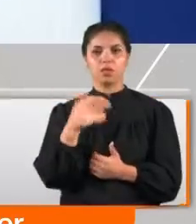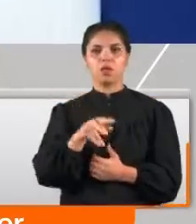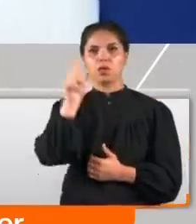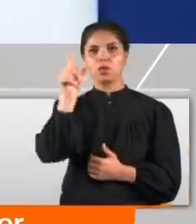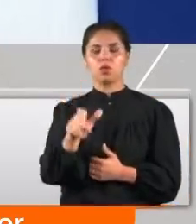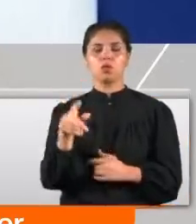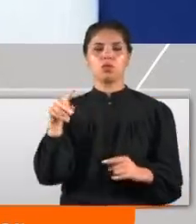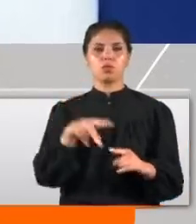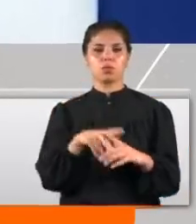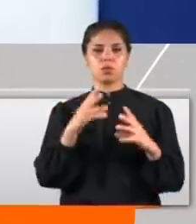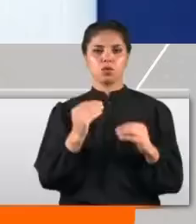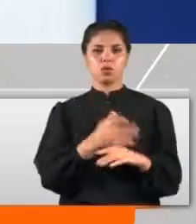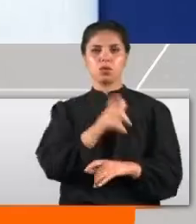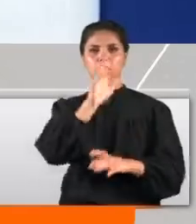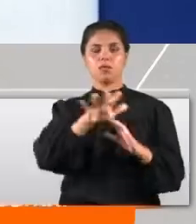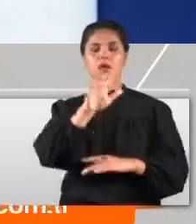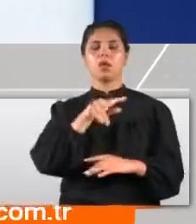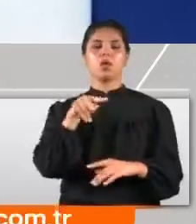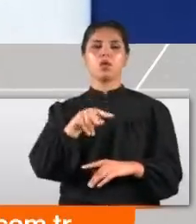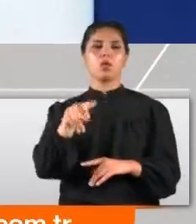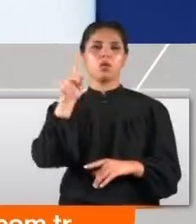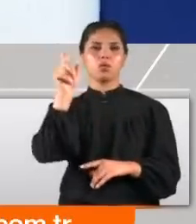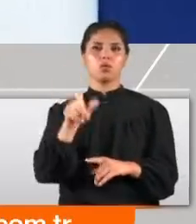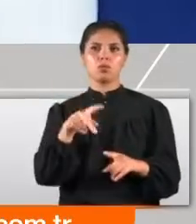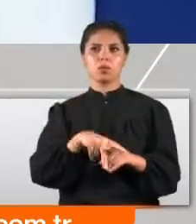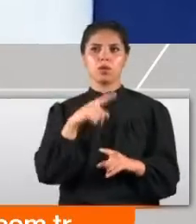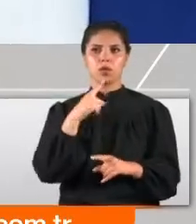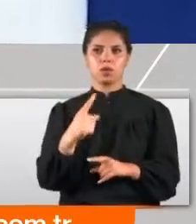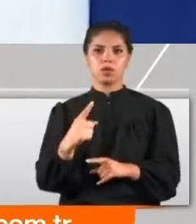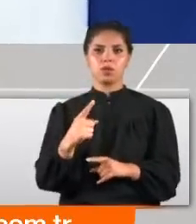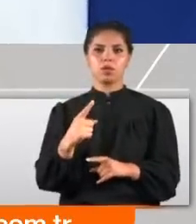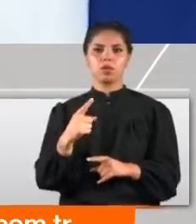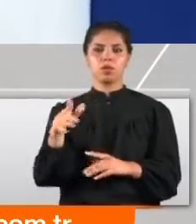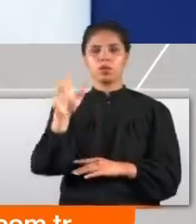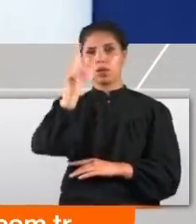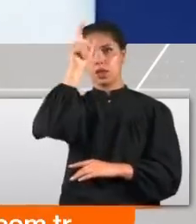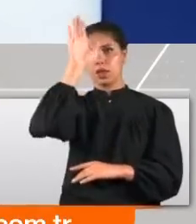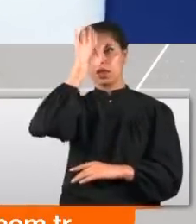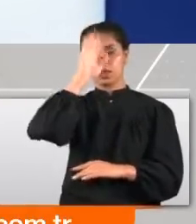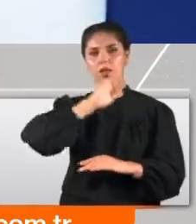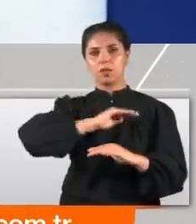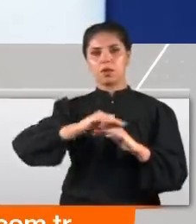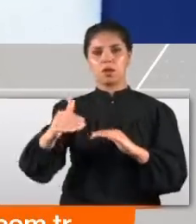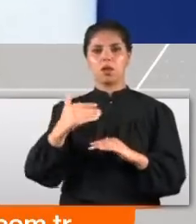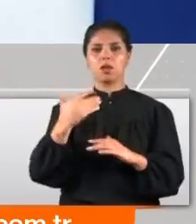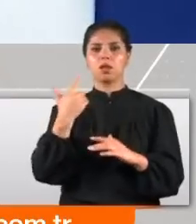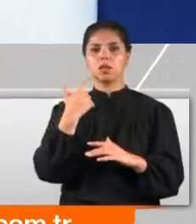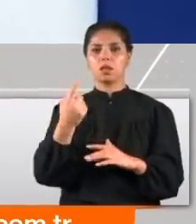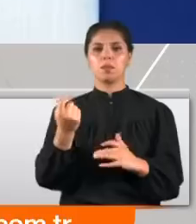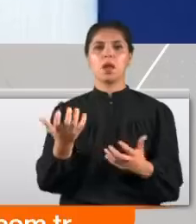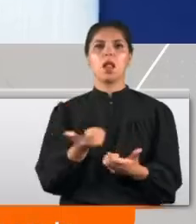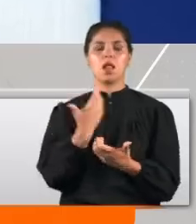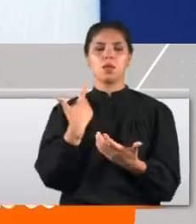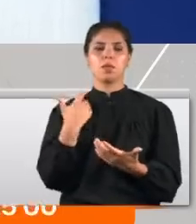yolcusunu taşıyalım, vatandaşımızı taşıyalım, bütün İstanbul halkını taşıyalım. Ama tarifeyi almadan